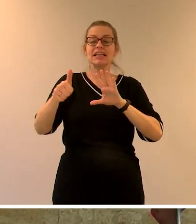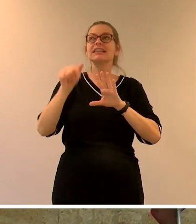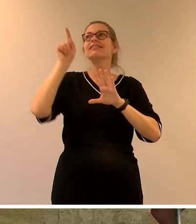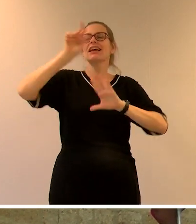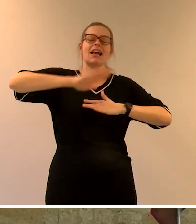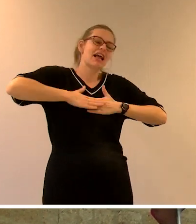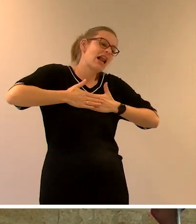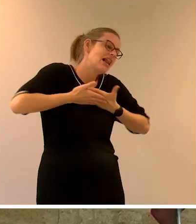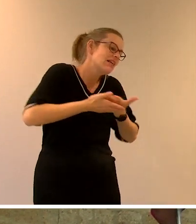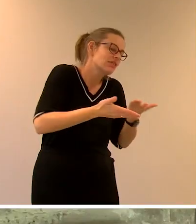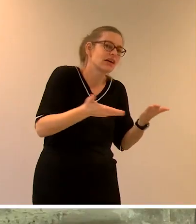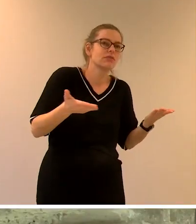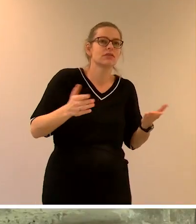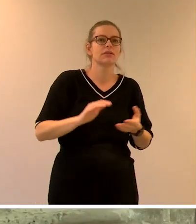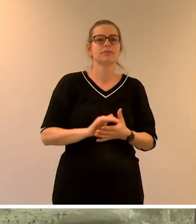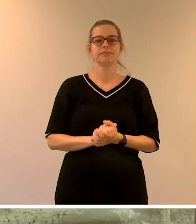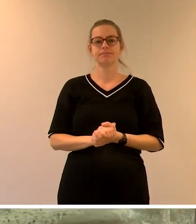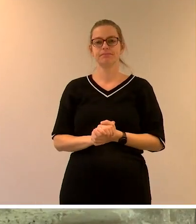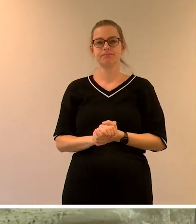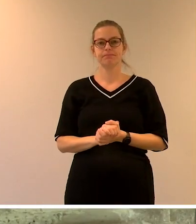lief heeft.